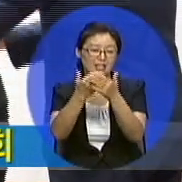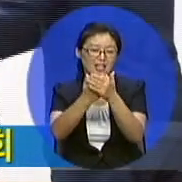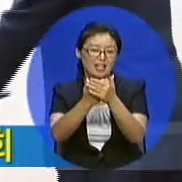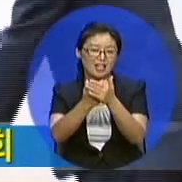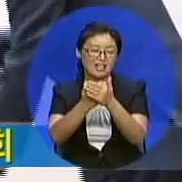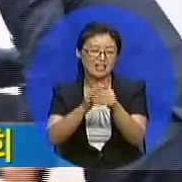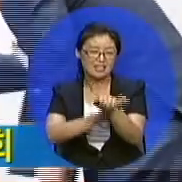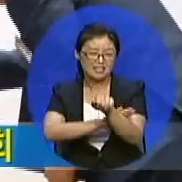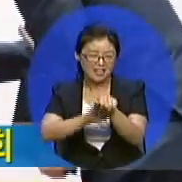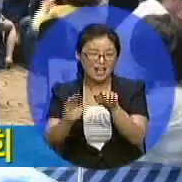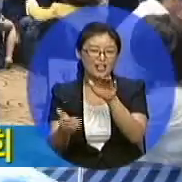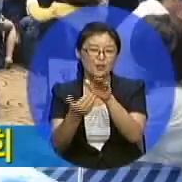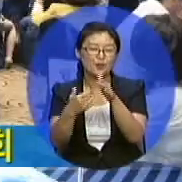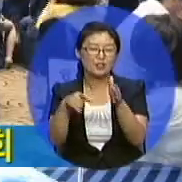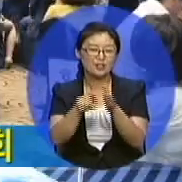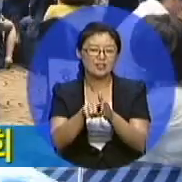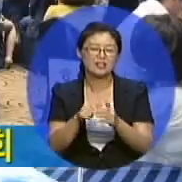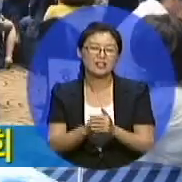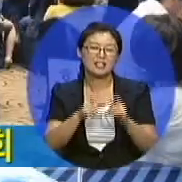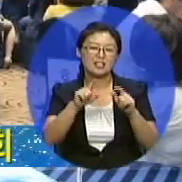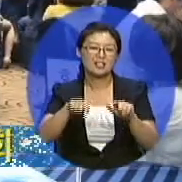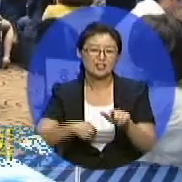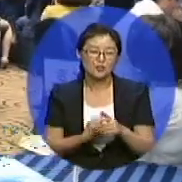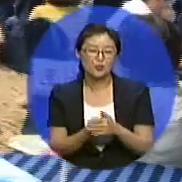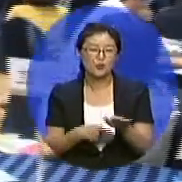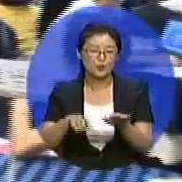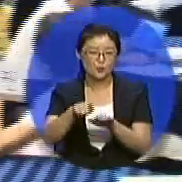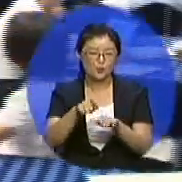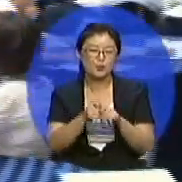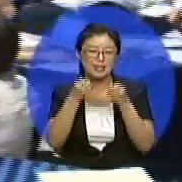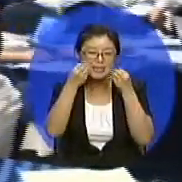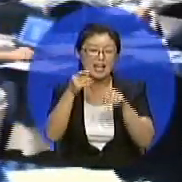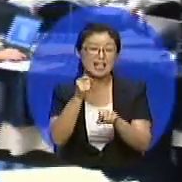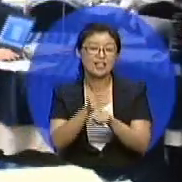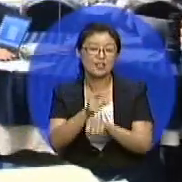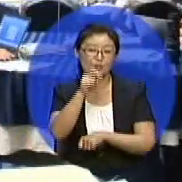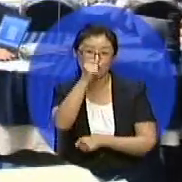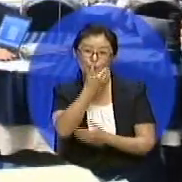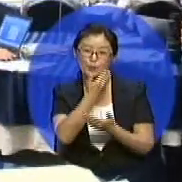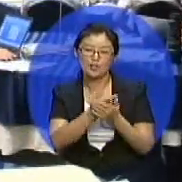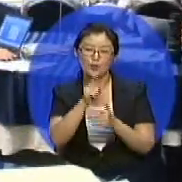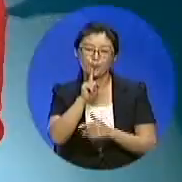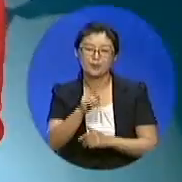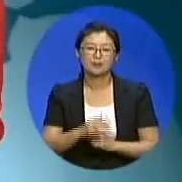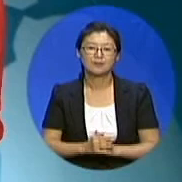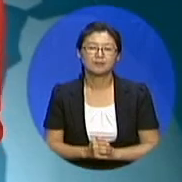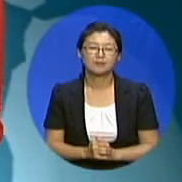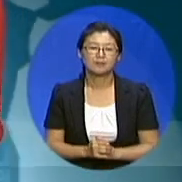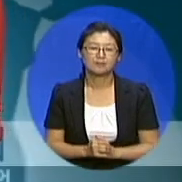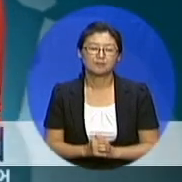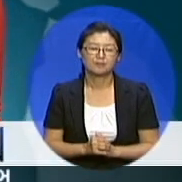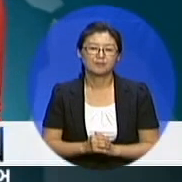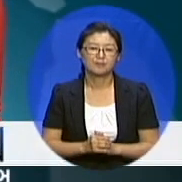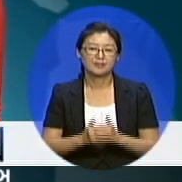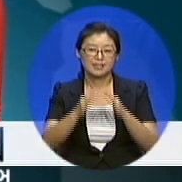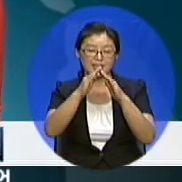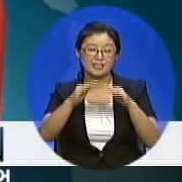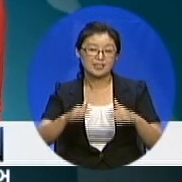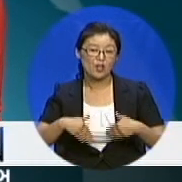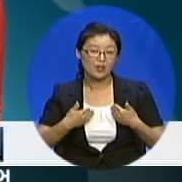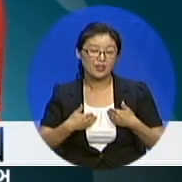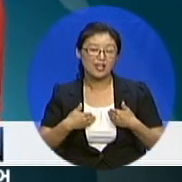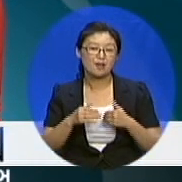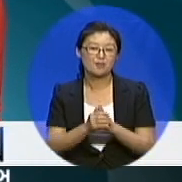없이 이루어지기 위해서는 지역 스스로의 주도성과 창의성이 중요하다고 강조했습니다. 전남 완도군